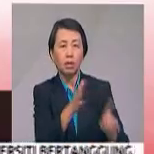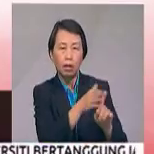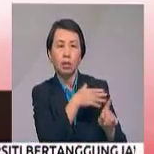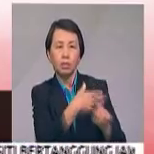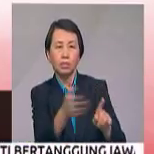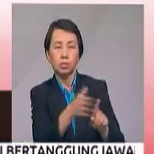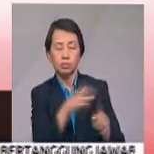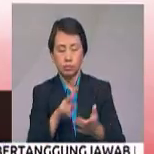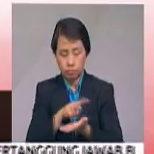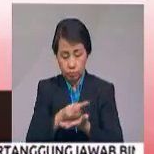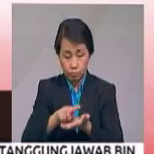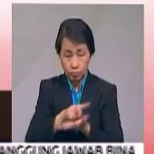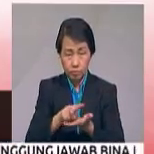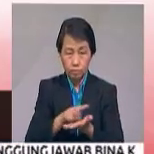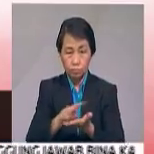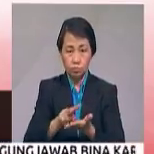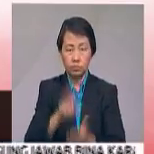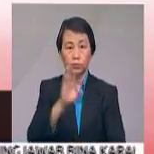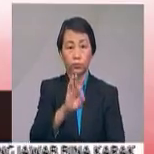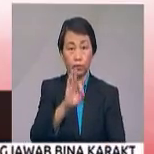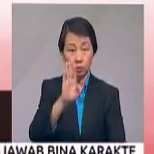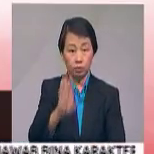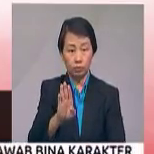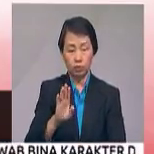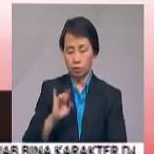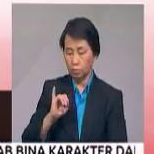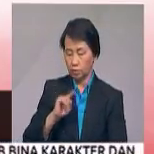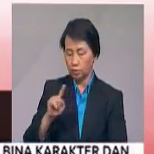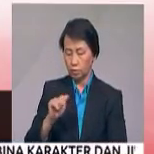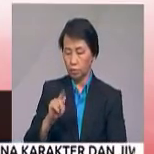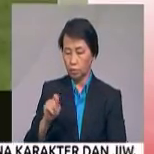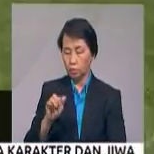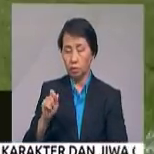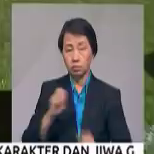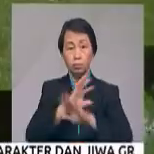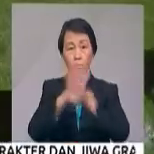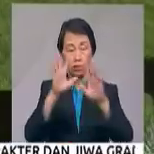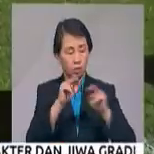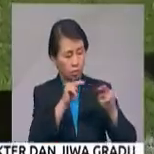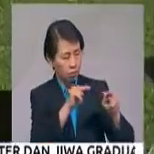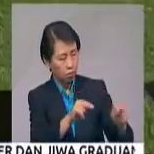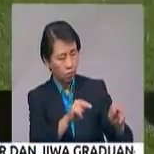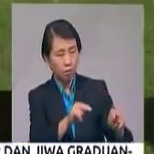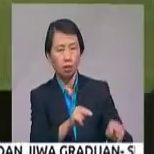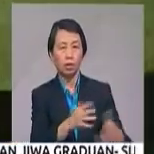Video yang dikongsi menerusi laman Facebook Nur Izzati Muhammad itu jelas mendapat perhatian